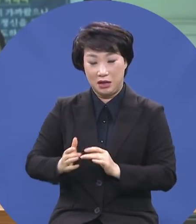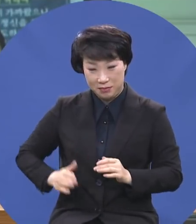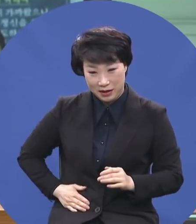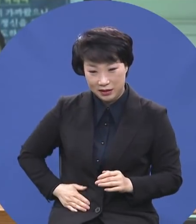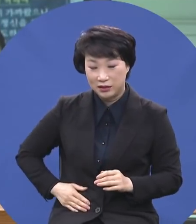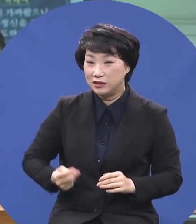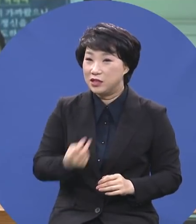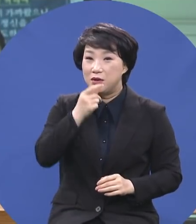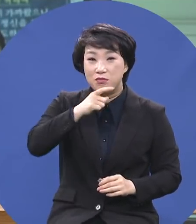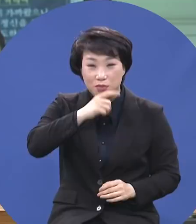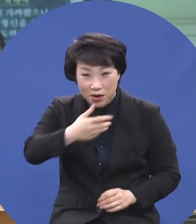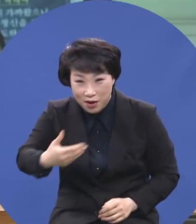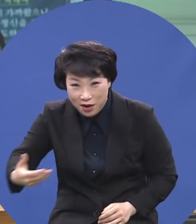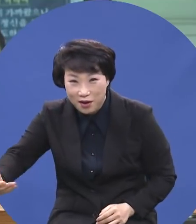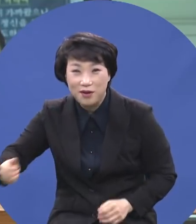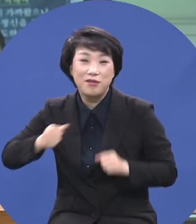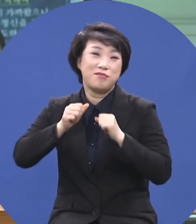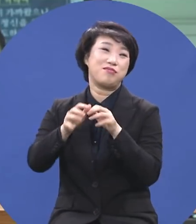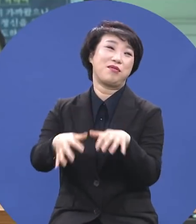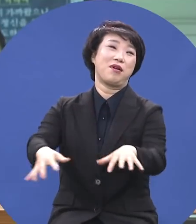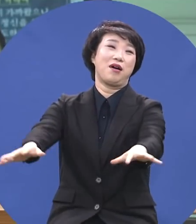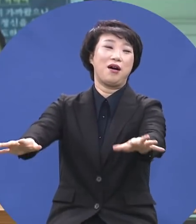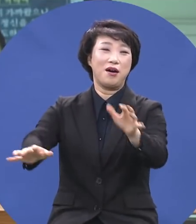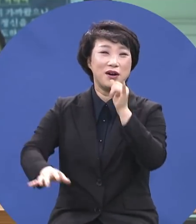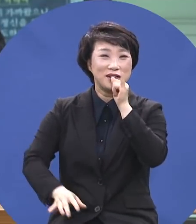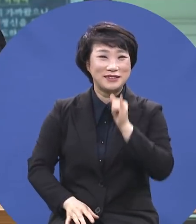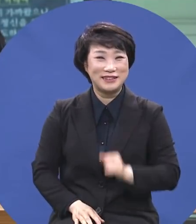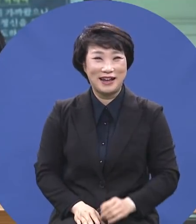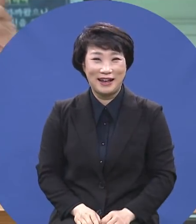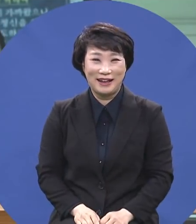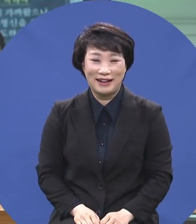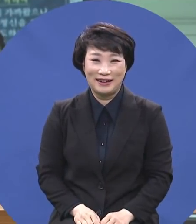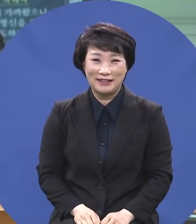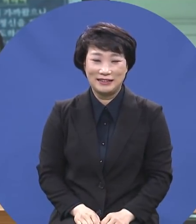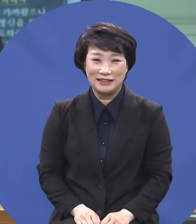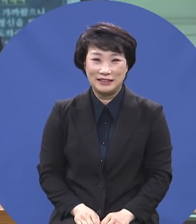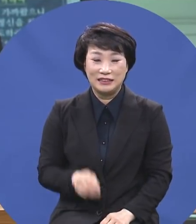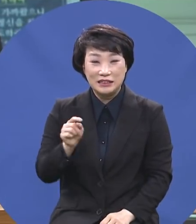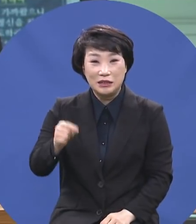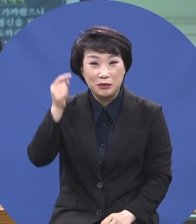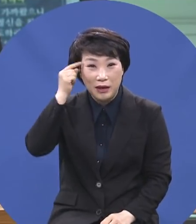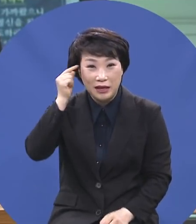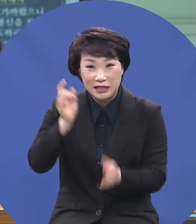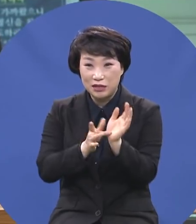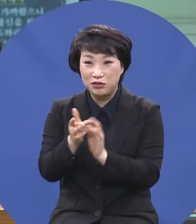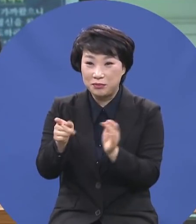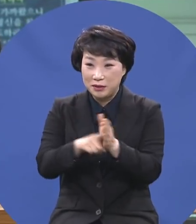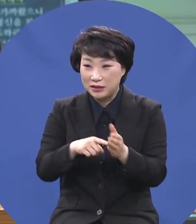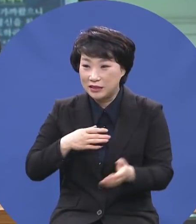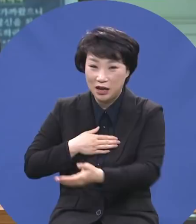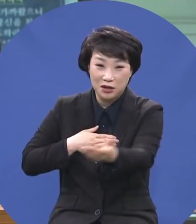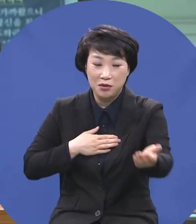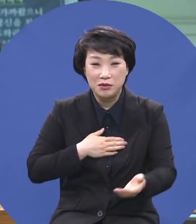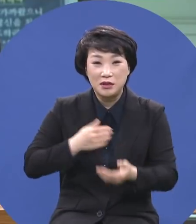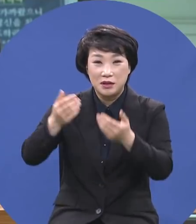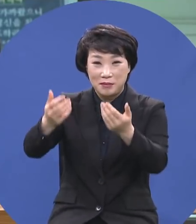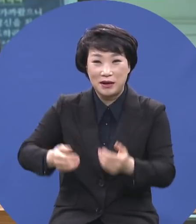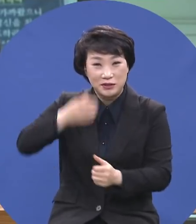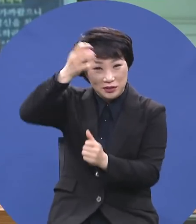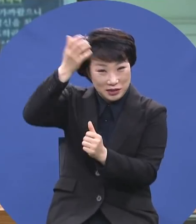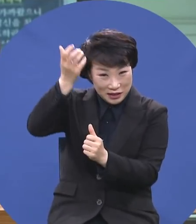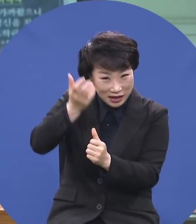배에서 생수의 강이 흘러나리라 하시니, 이는 그를 믿는 자의 받을